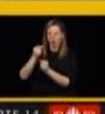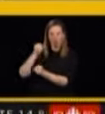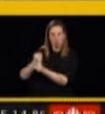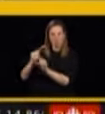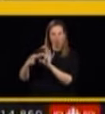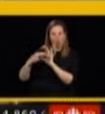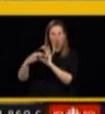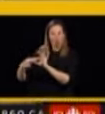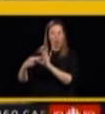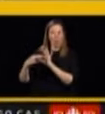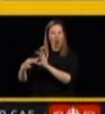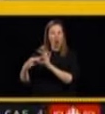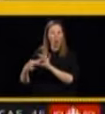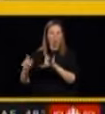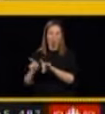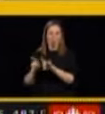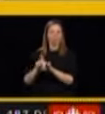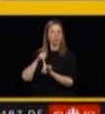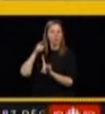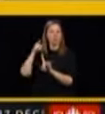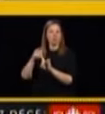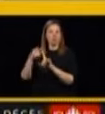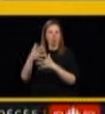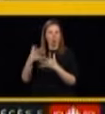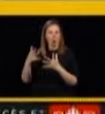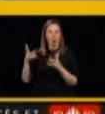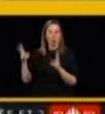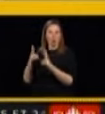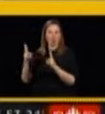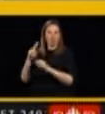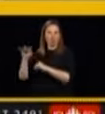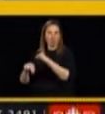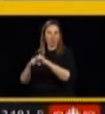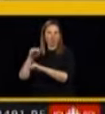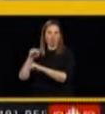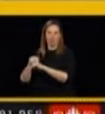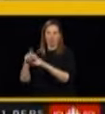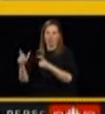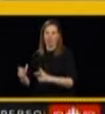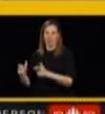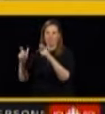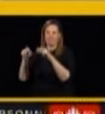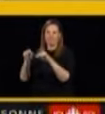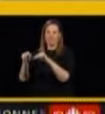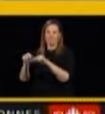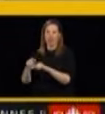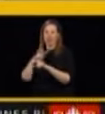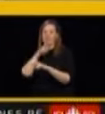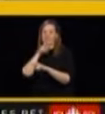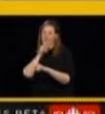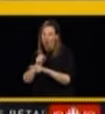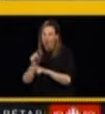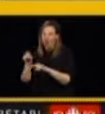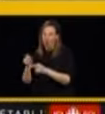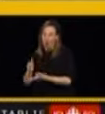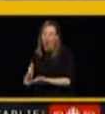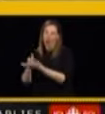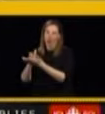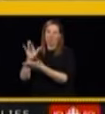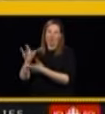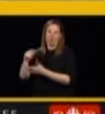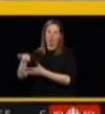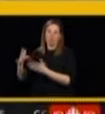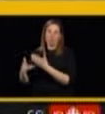ensemble, puis de s'occuper de l'urgence nationale qui est d'aider nos aînés les plus vulnérables du Québec.